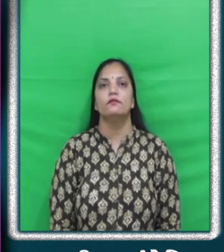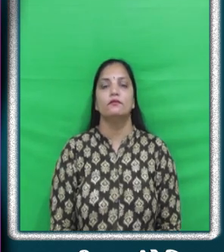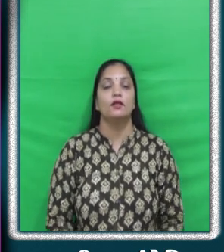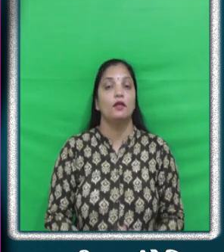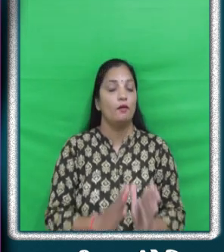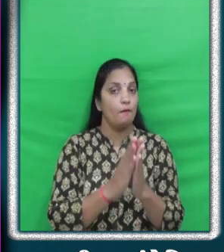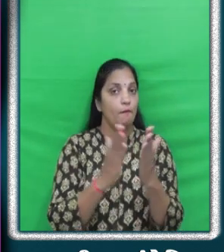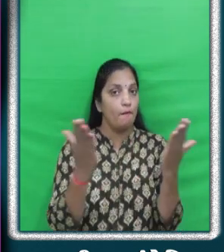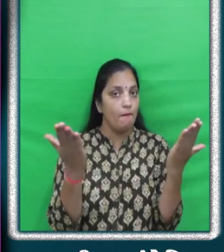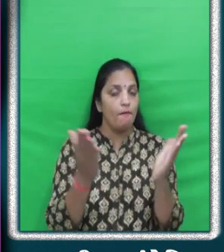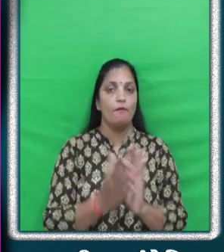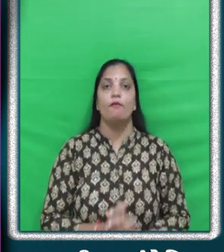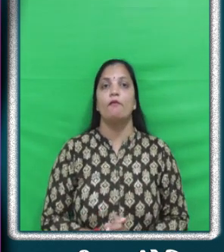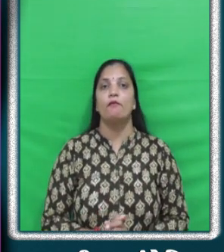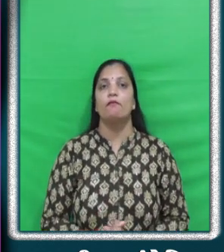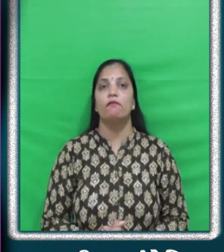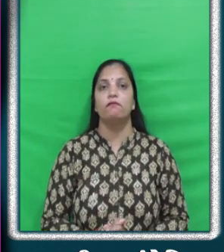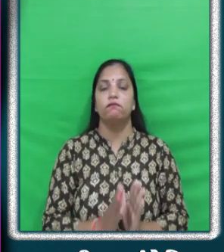તમારા